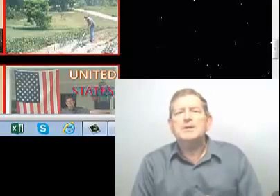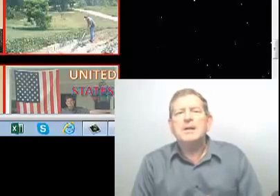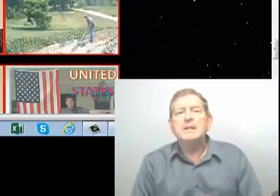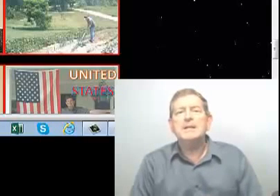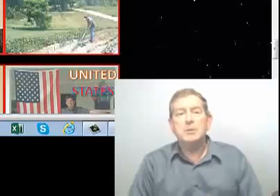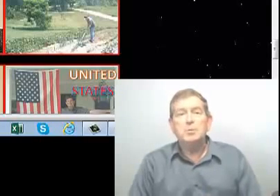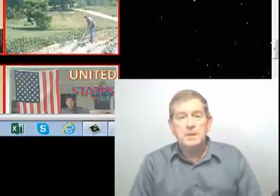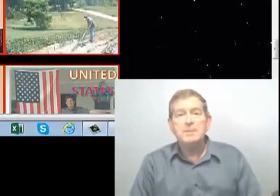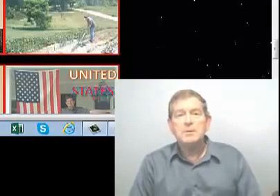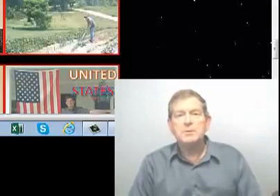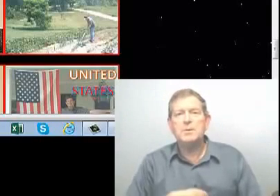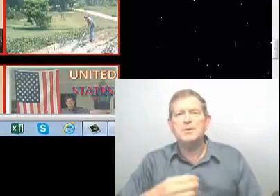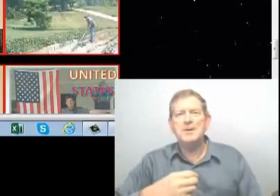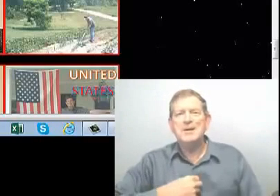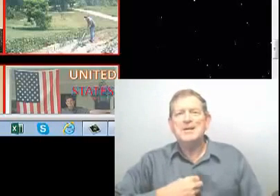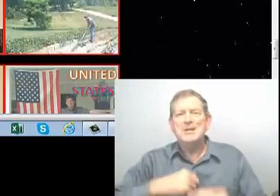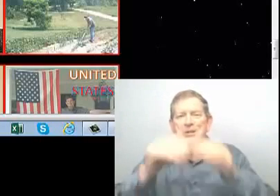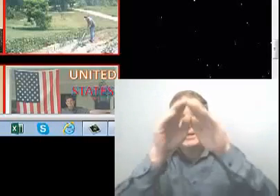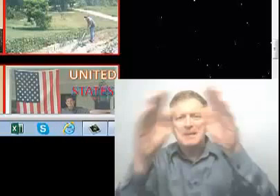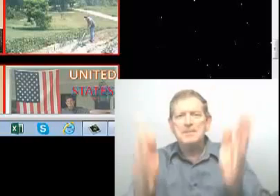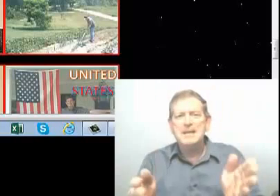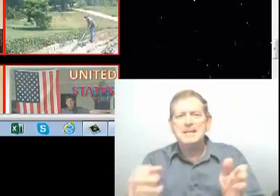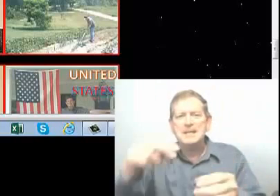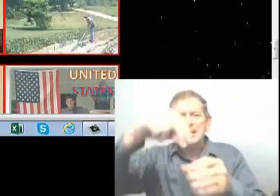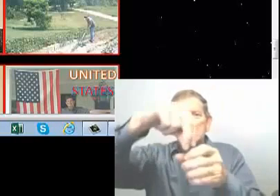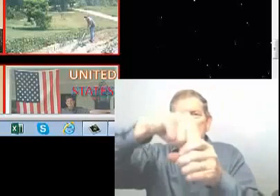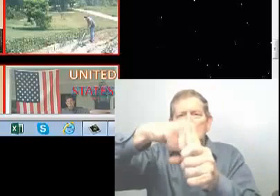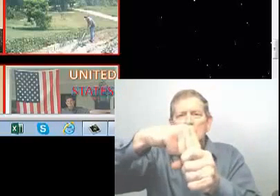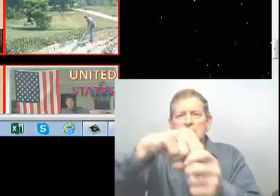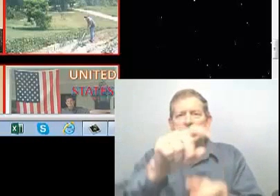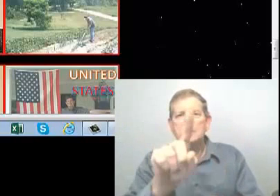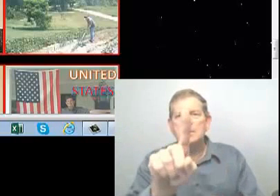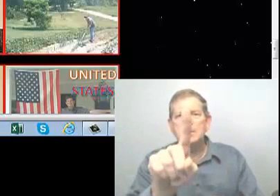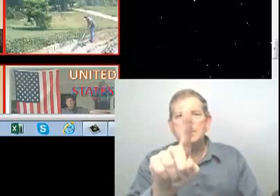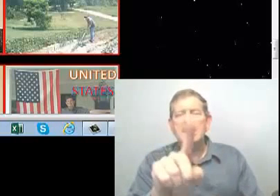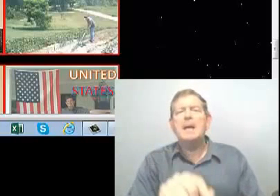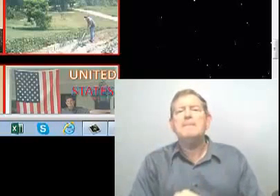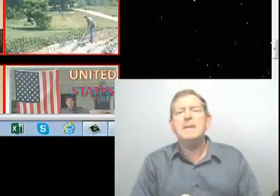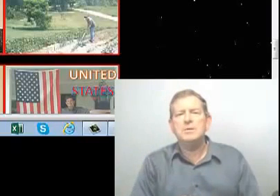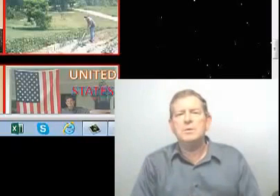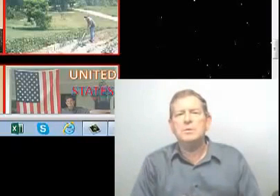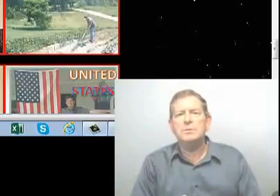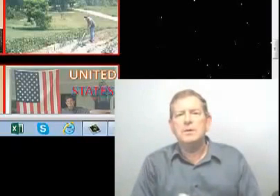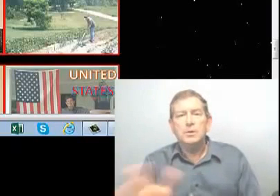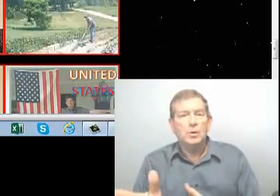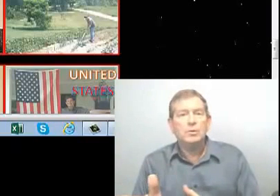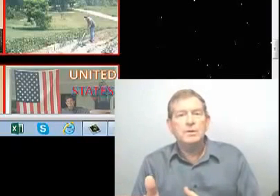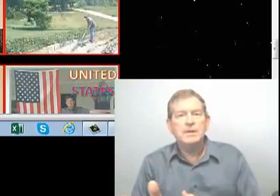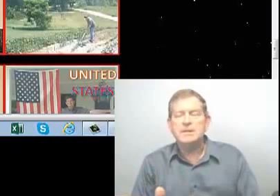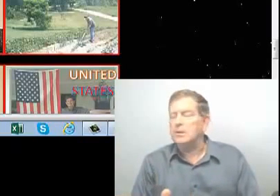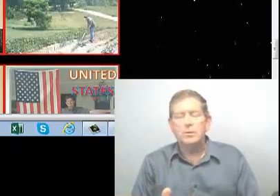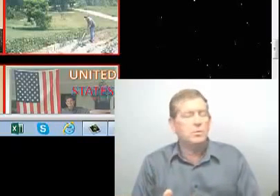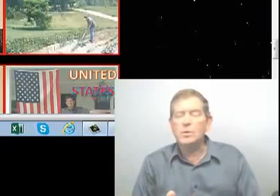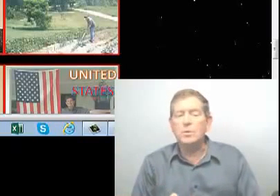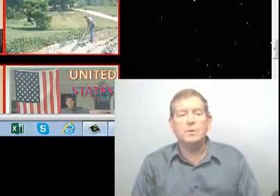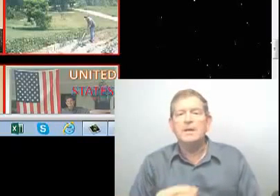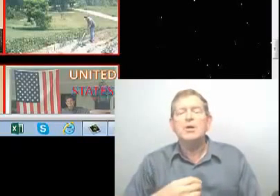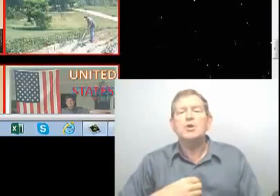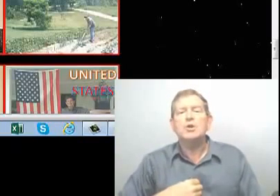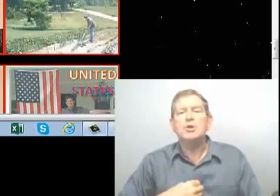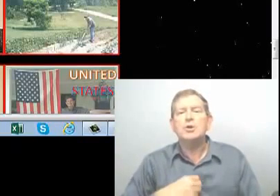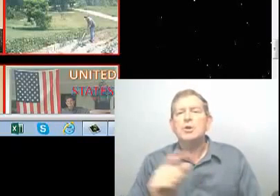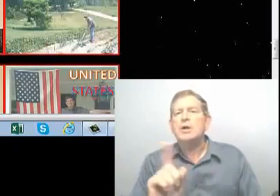Bon, certaines disent oui, monsieur, j'habite dans une maison. D'autres disent